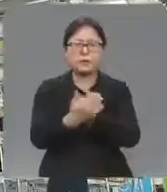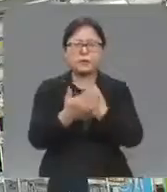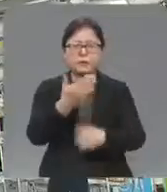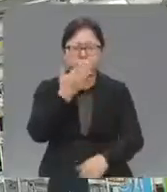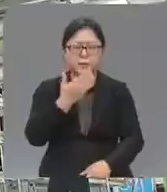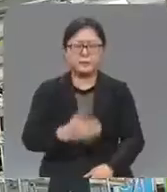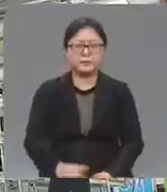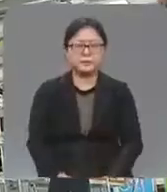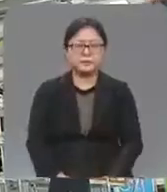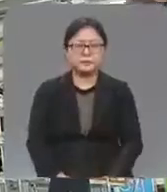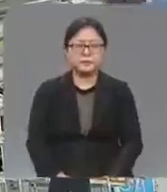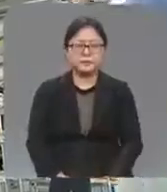있습니다